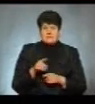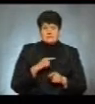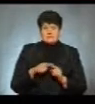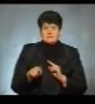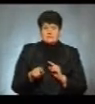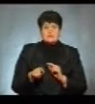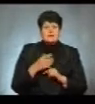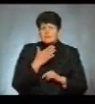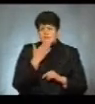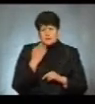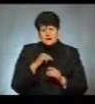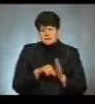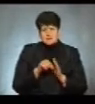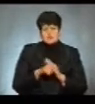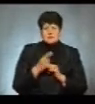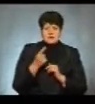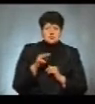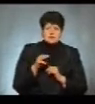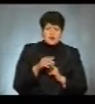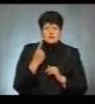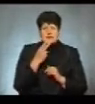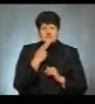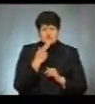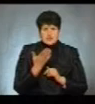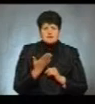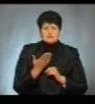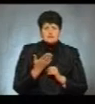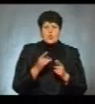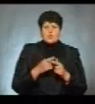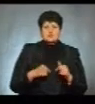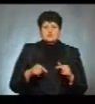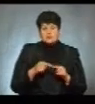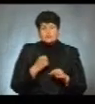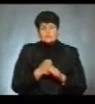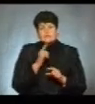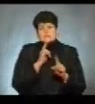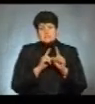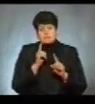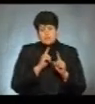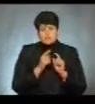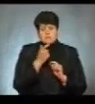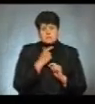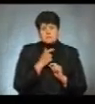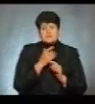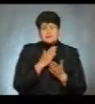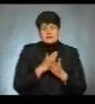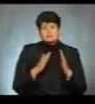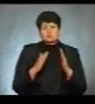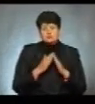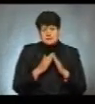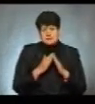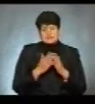чи після 1 травня, чи після 1 червня. Організовуватися, робити збори. Та як пан Михайло сказав, є будинки,